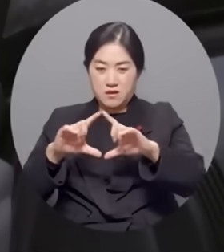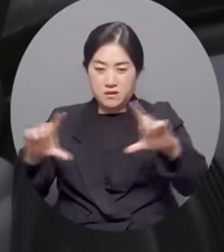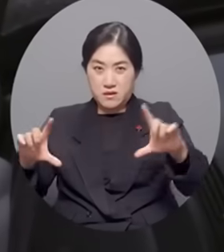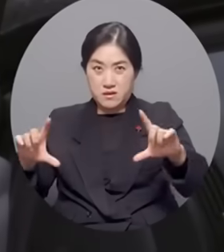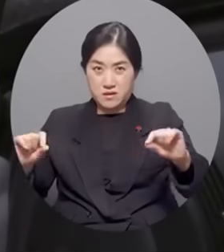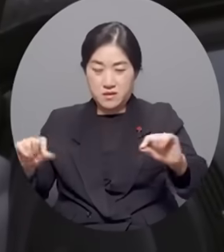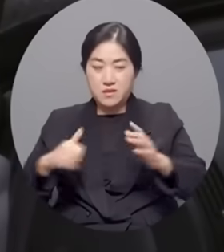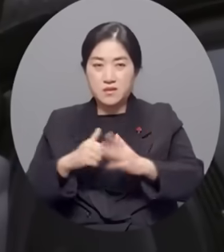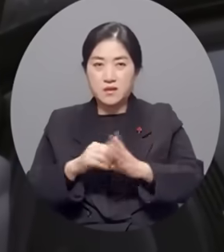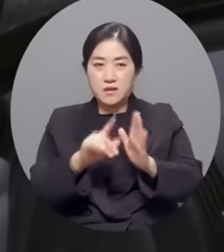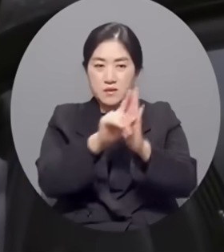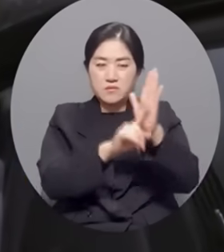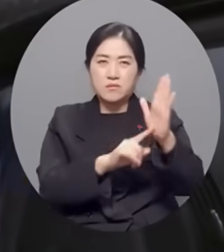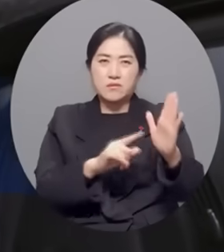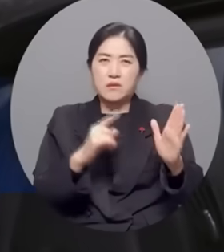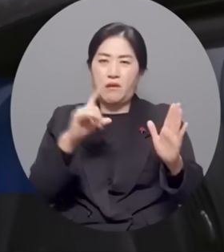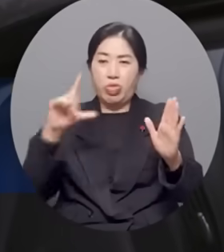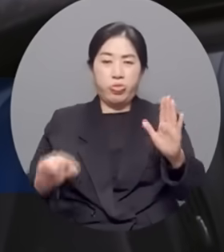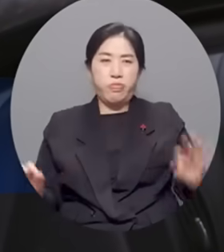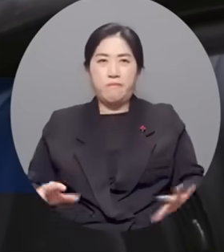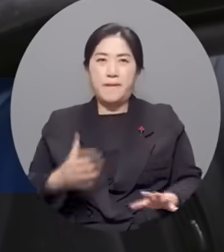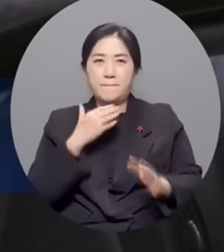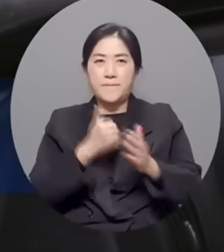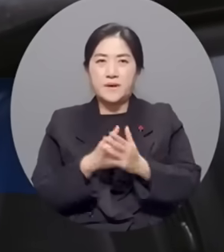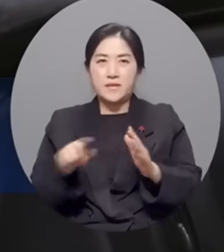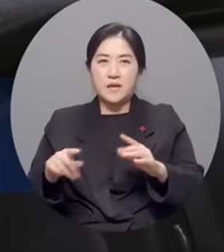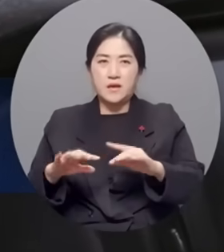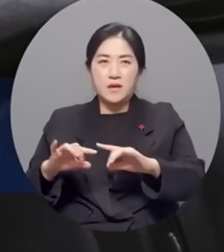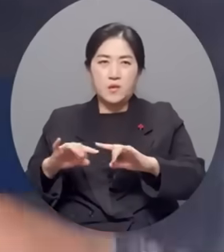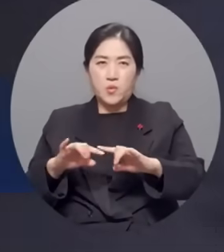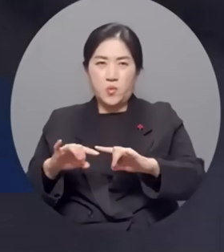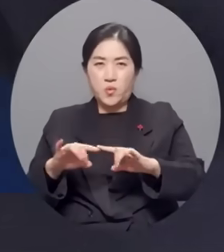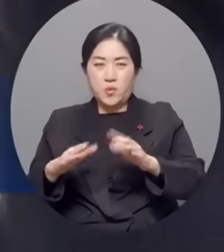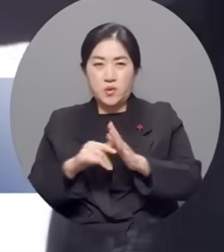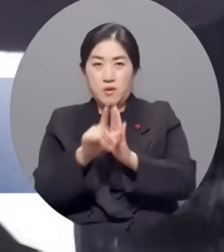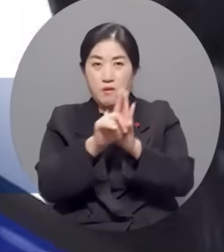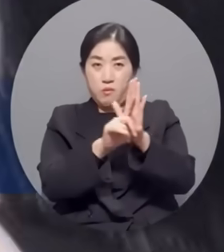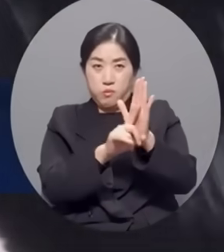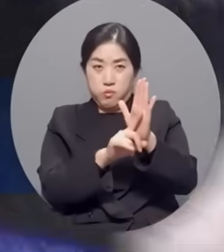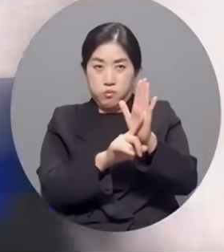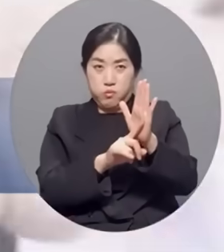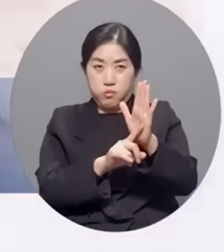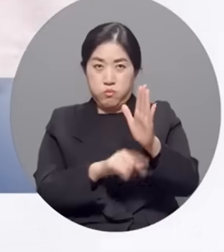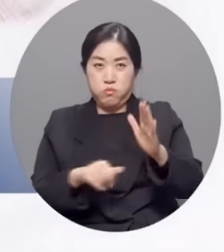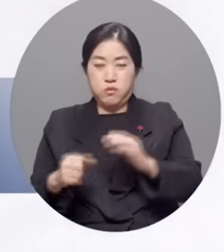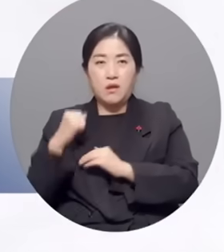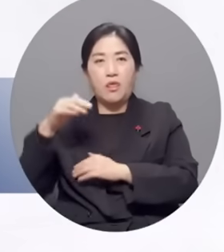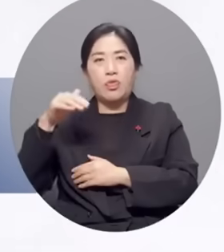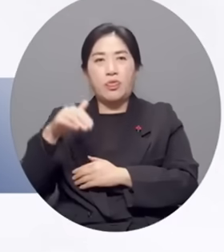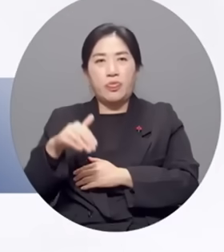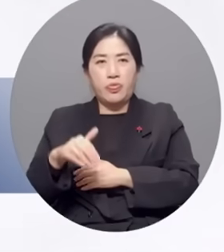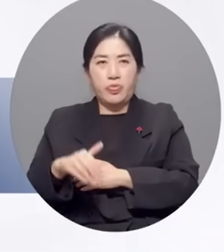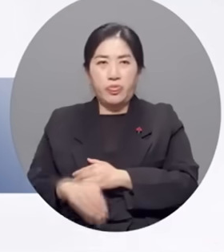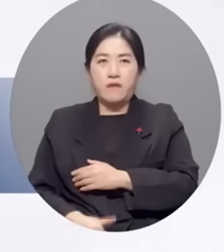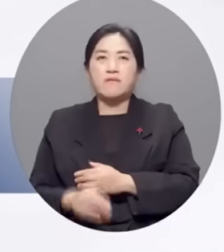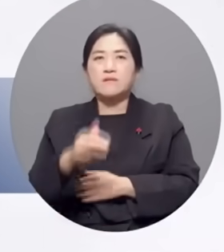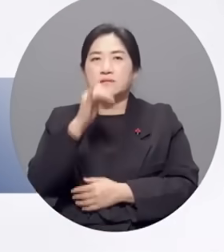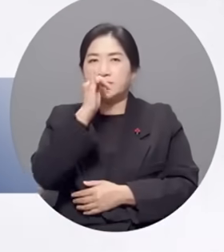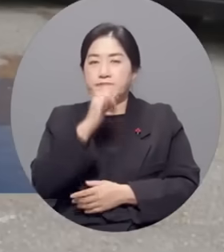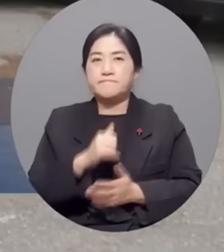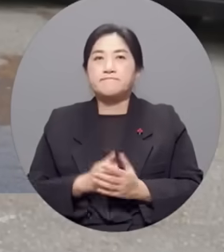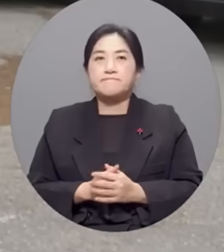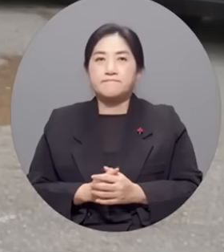때문입니다. 배터리 그 내부에 이제 좀 화학 반응이 온도가 좀 떨어짐으로 인해서 좀그 성능이 좀 떨어진다. 그런